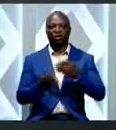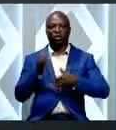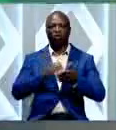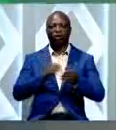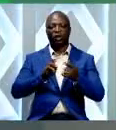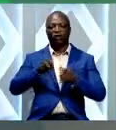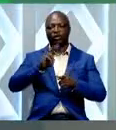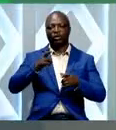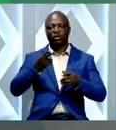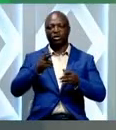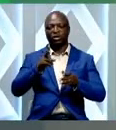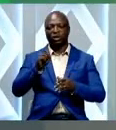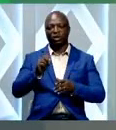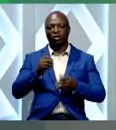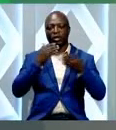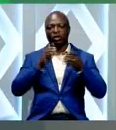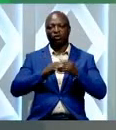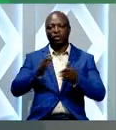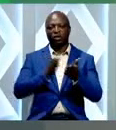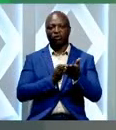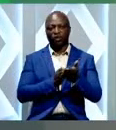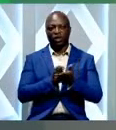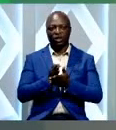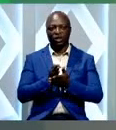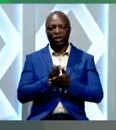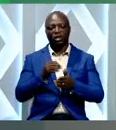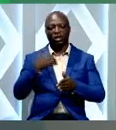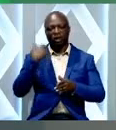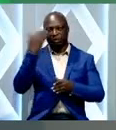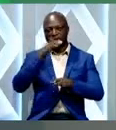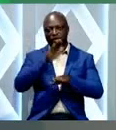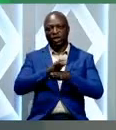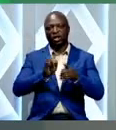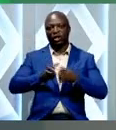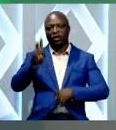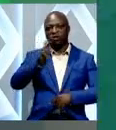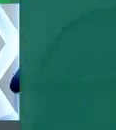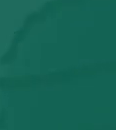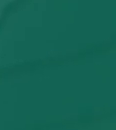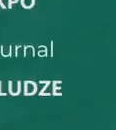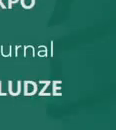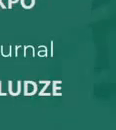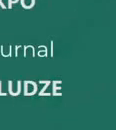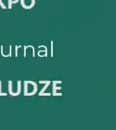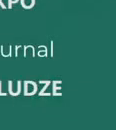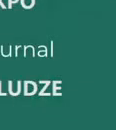22h30. Merci de votre fidélité et très belle soirée à vous.